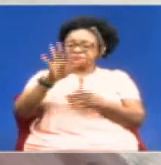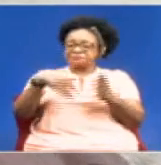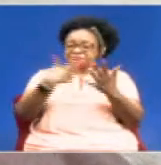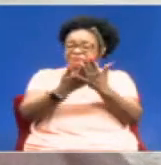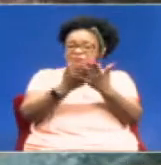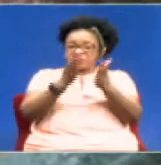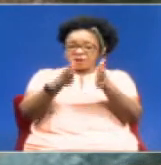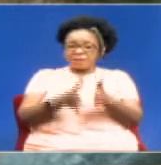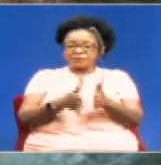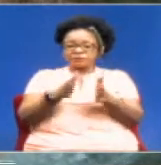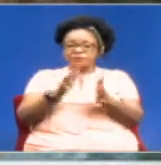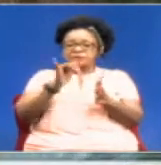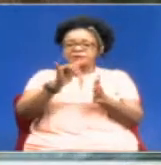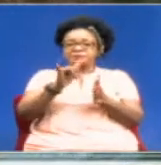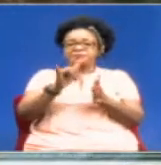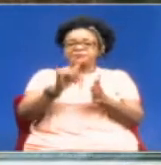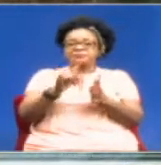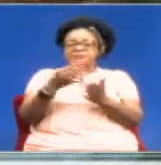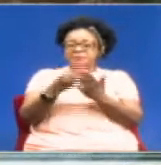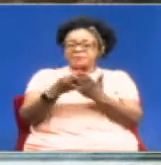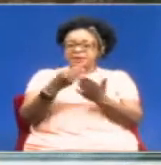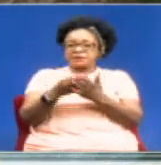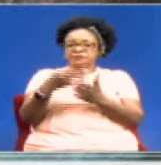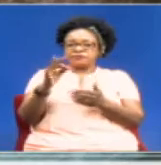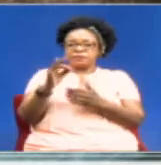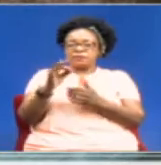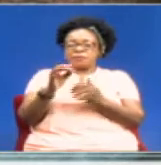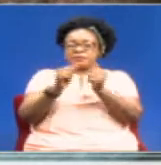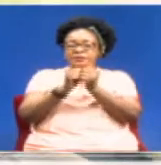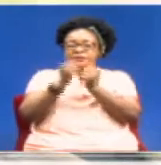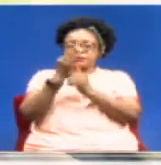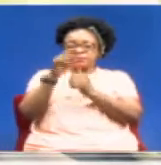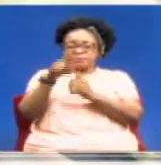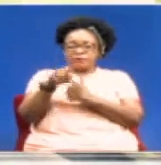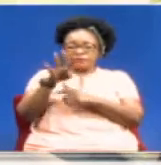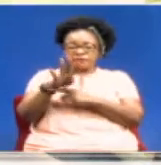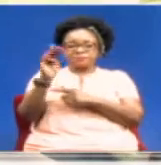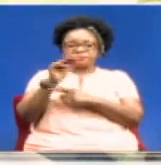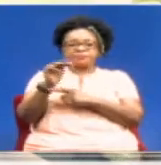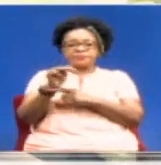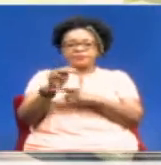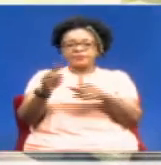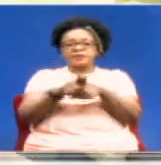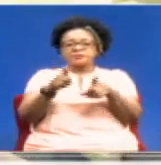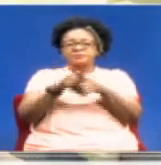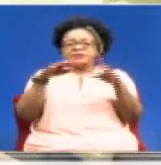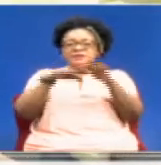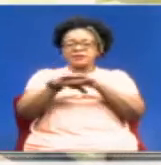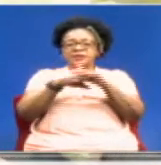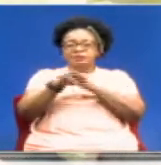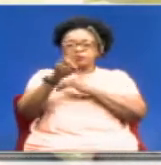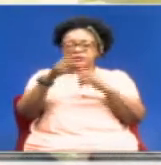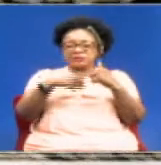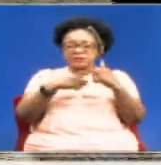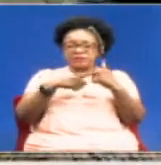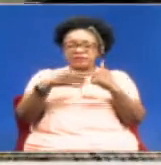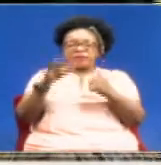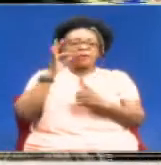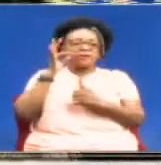ni mabunda ya noti za thamani ya shilingi milioni 13.4 pamoja na magunia 26 ya misokoto ya